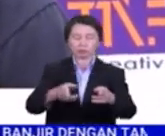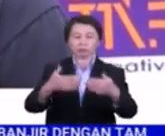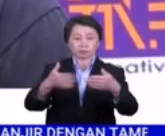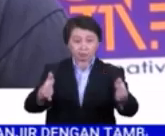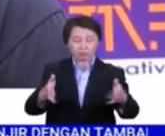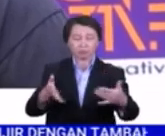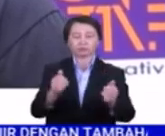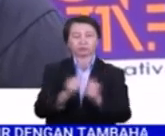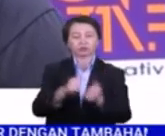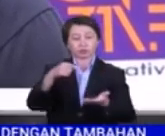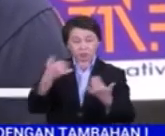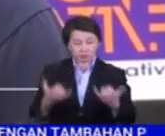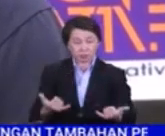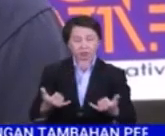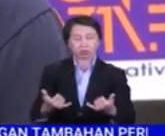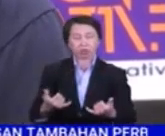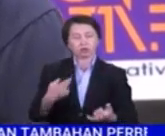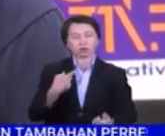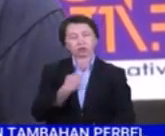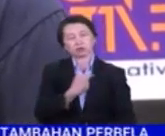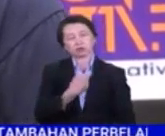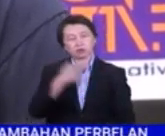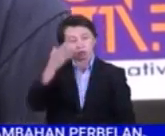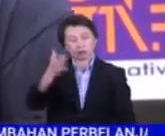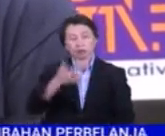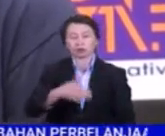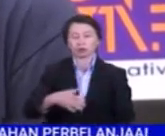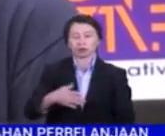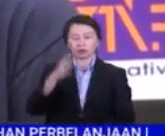Dengan ini kami juga akan